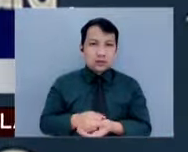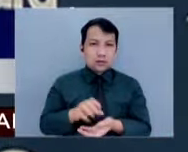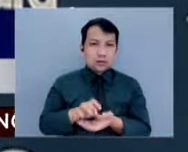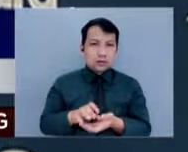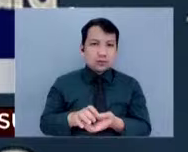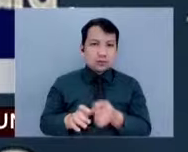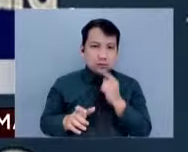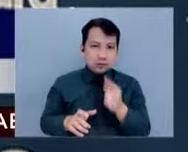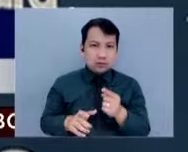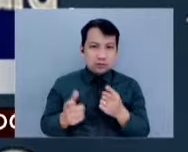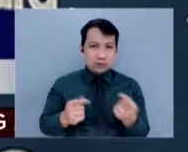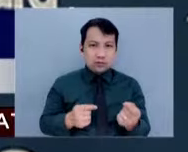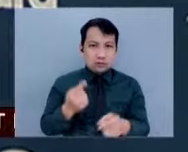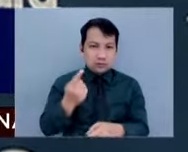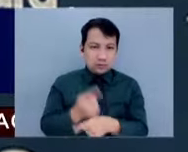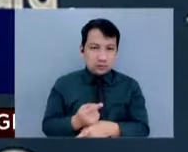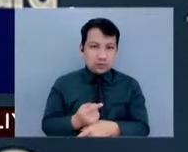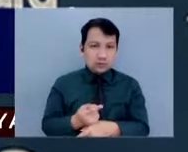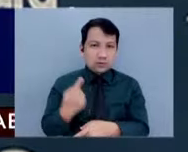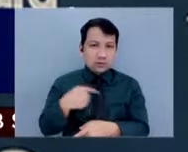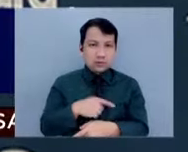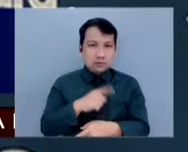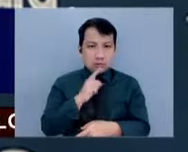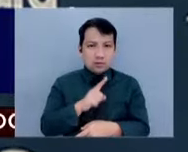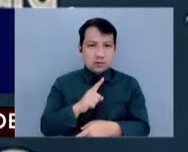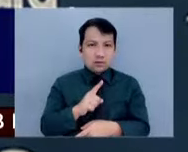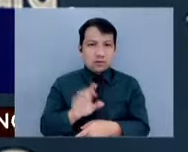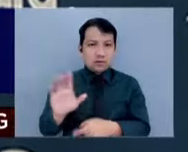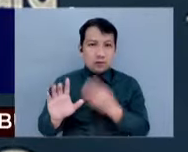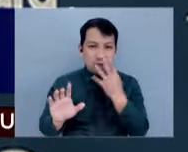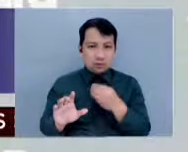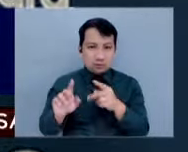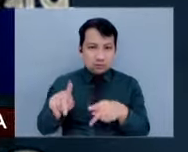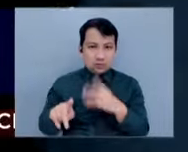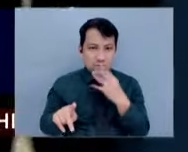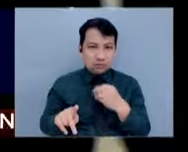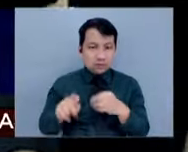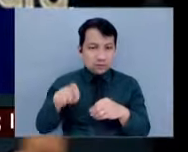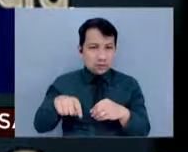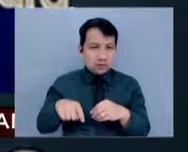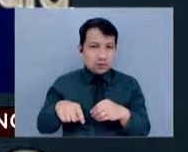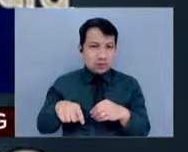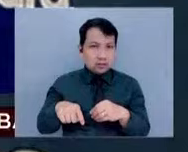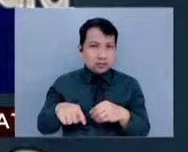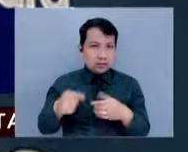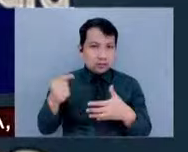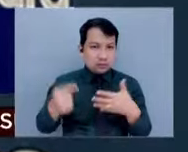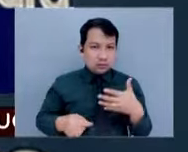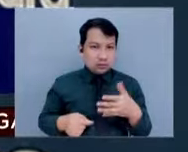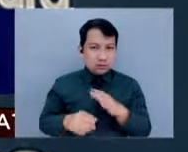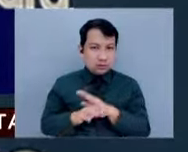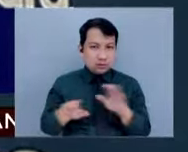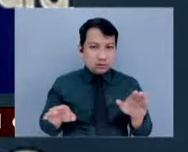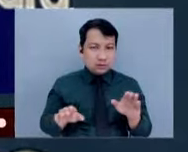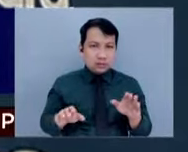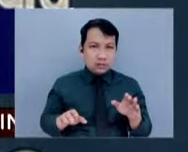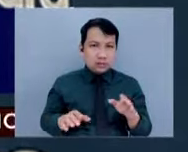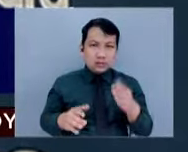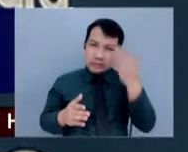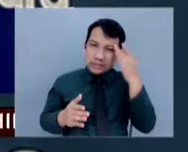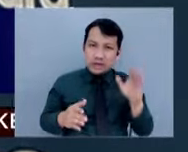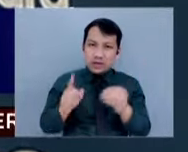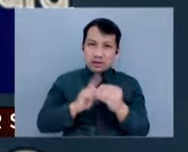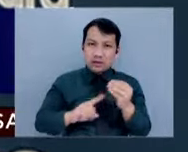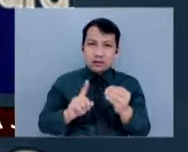do what's right and to credit the people that need to be credited. Madami po kasing hindi din educated sa